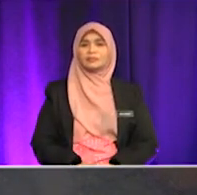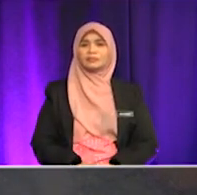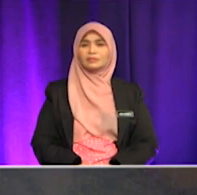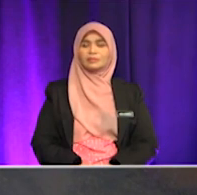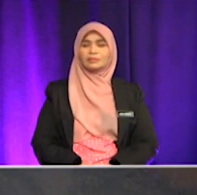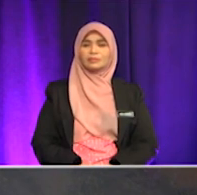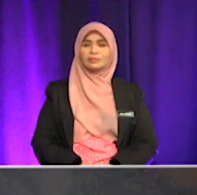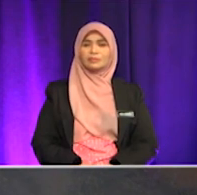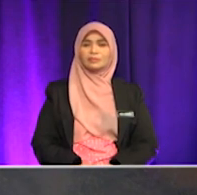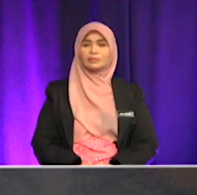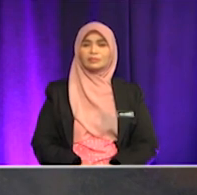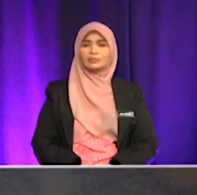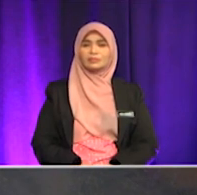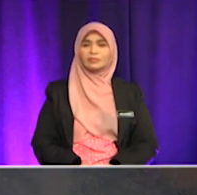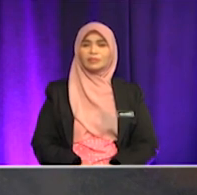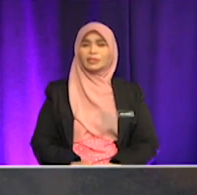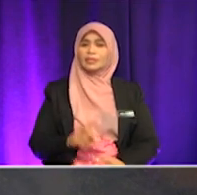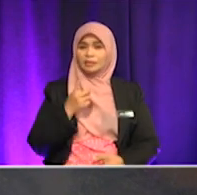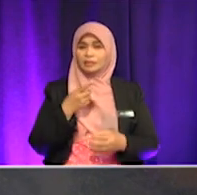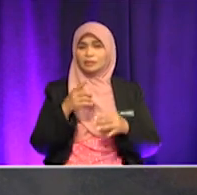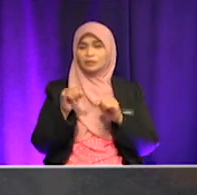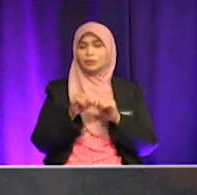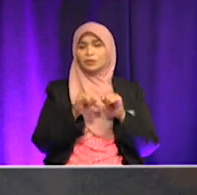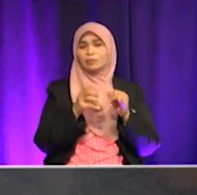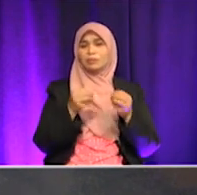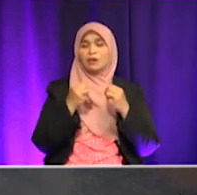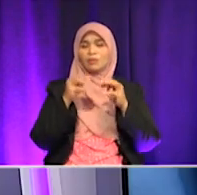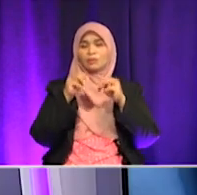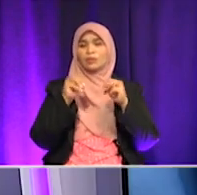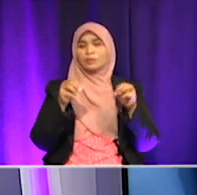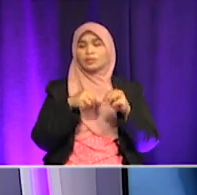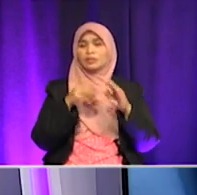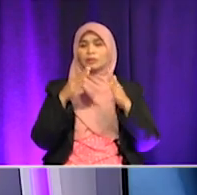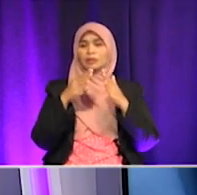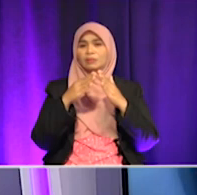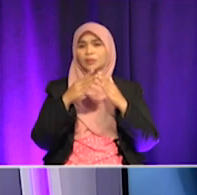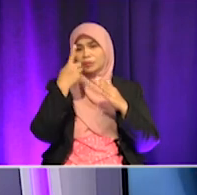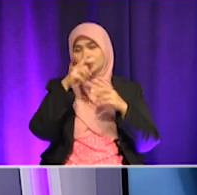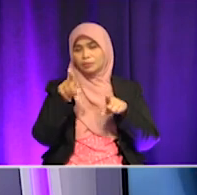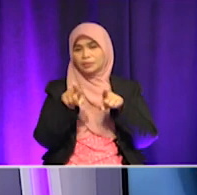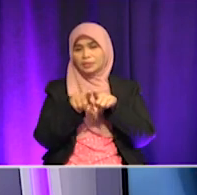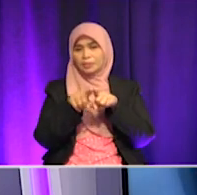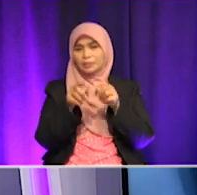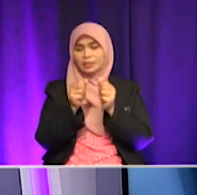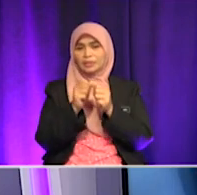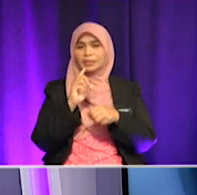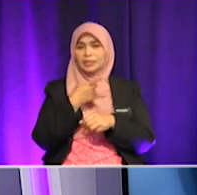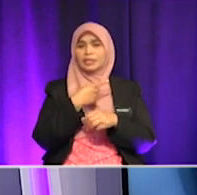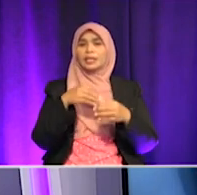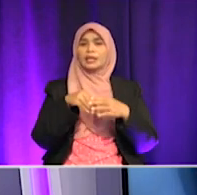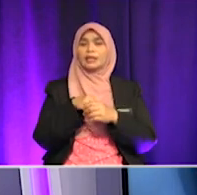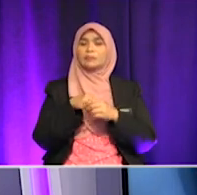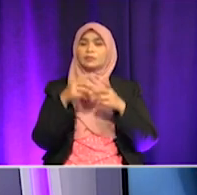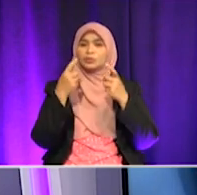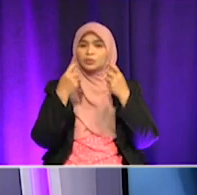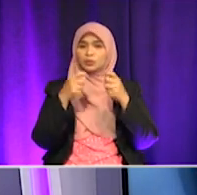Okey, baik. Kita juga nak ajak kepada semua murid-murid yang berada di rumah sekarang ni untuk bersama-sama kita dalam cuba